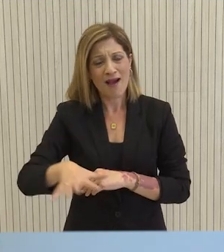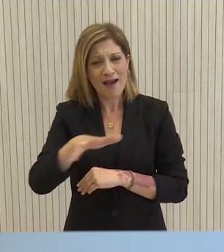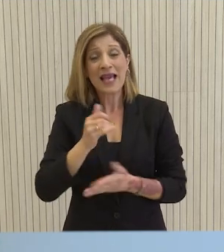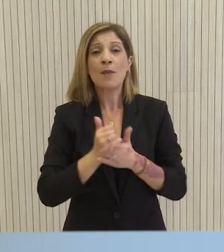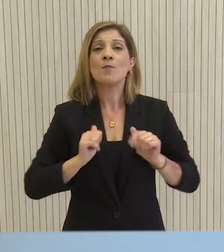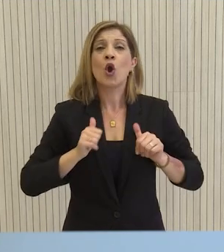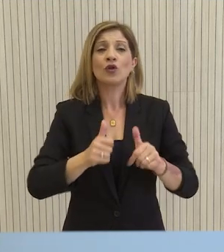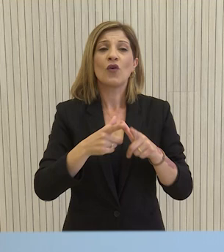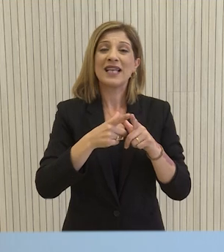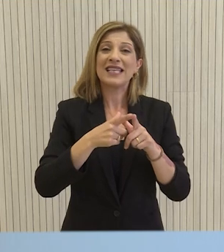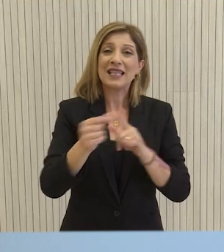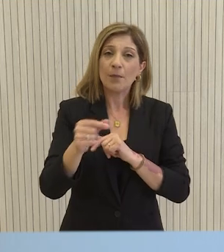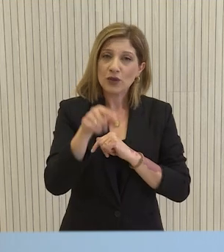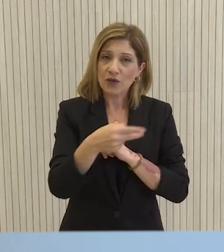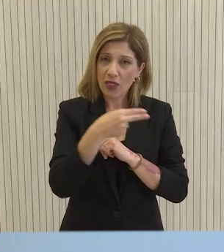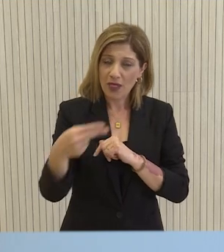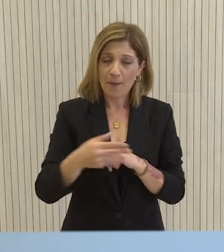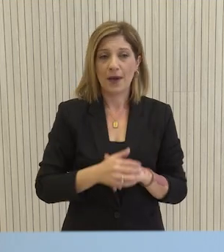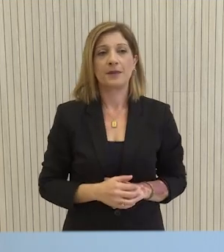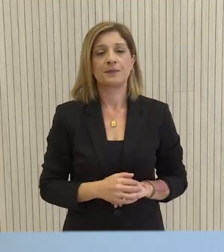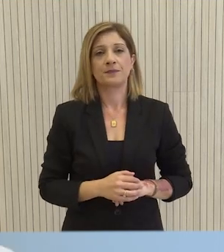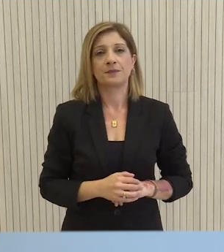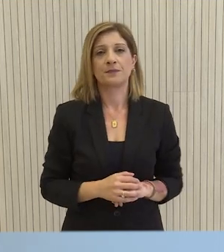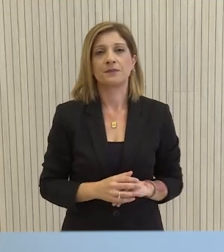της Κυπριακής Δημοκρατίας όπως έχει διαμορφωθεί μέχρι στιγμής.